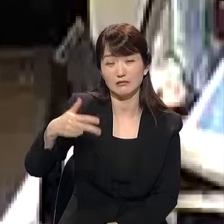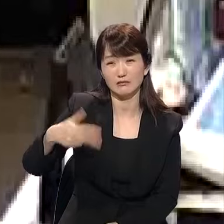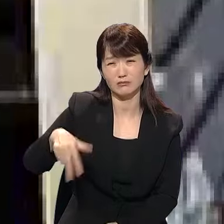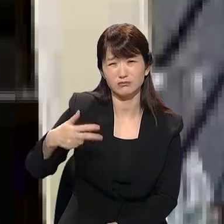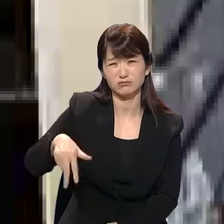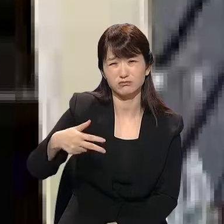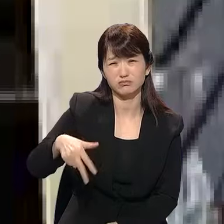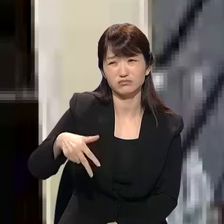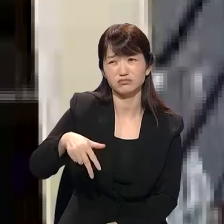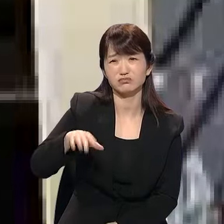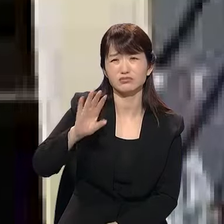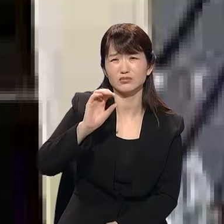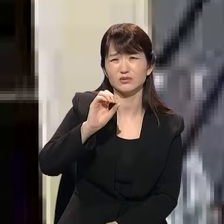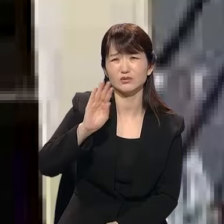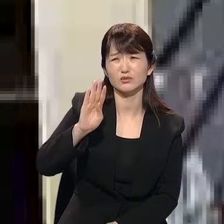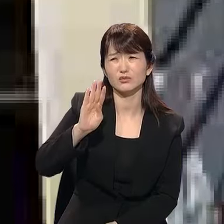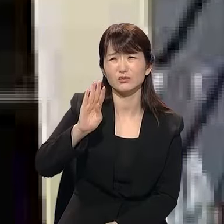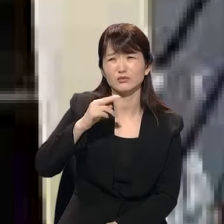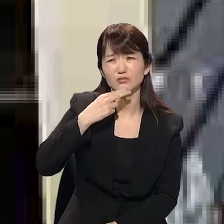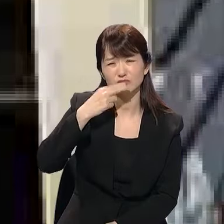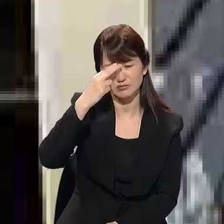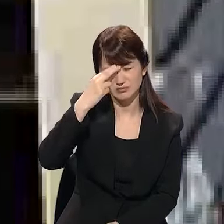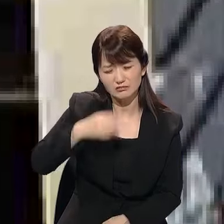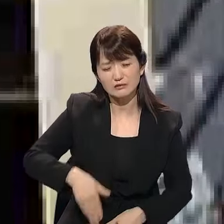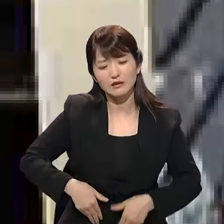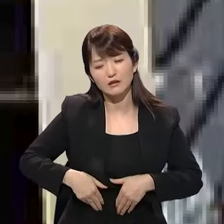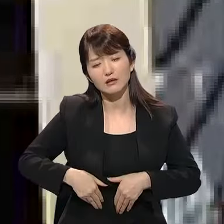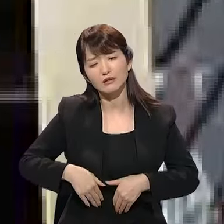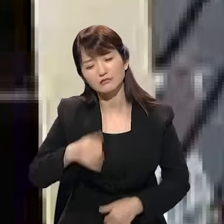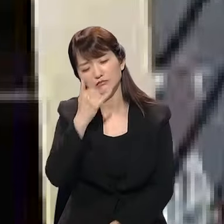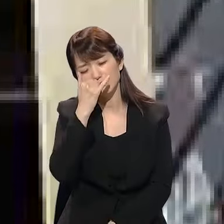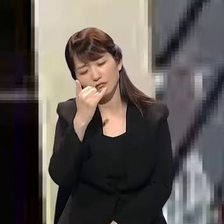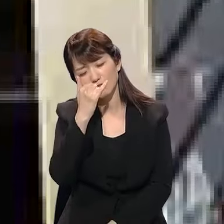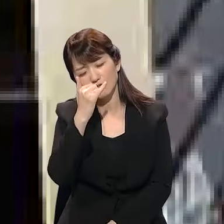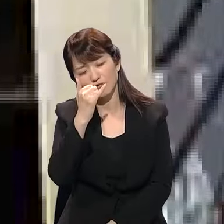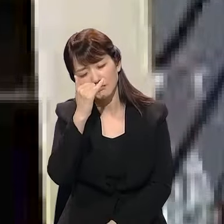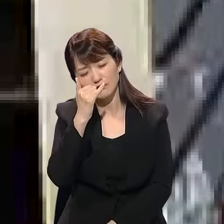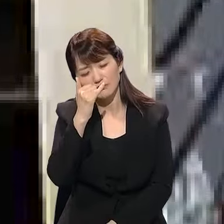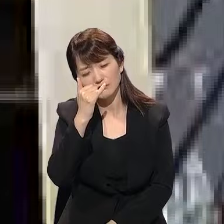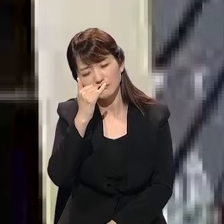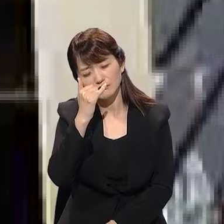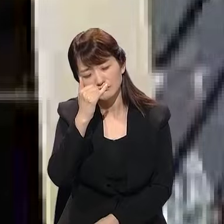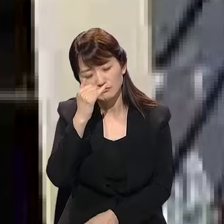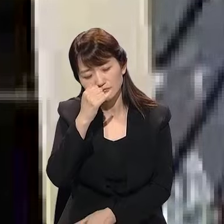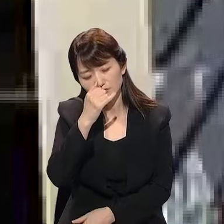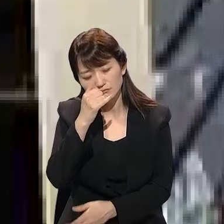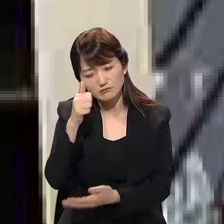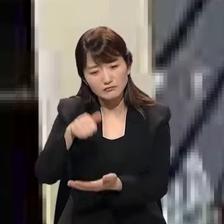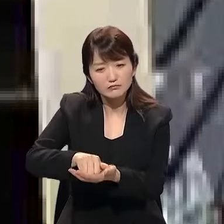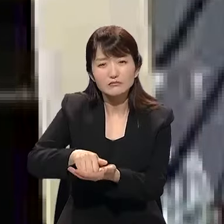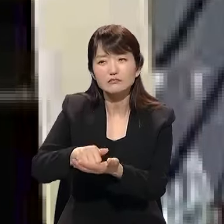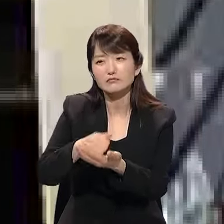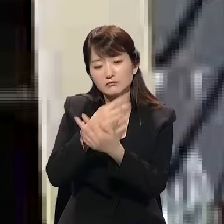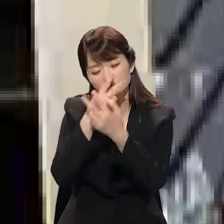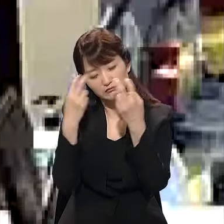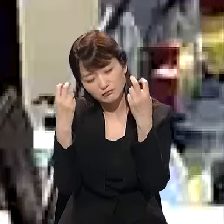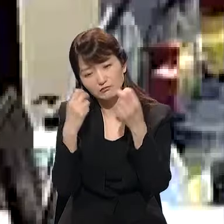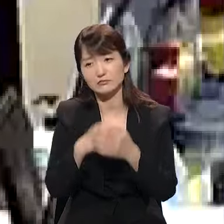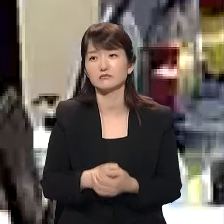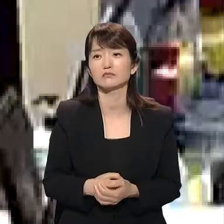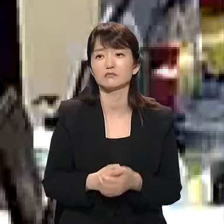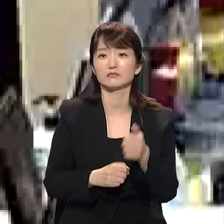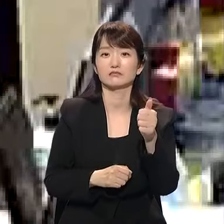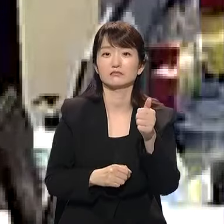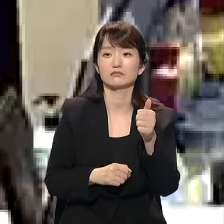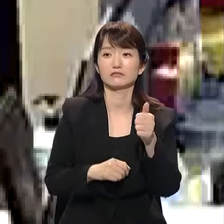일행들어야 맥주가 왜 이렇게 따뜻하냐 하면서 잠고 대하고 바로 또 좀 뒤척이더니 또 바로 자요 자 그 남자도